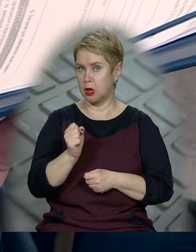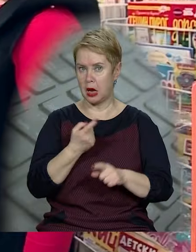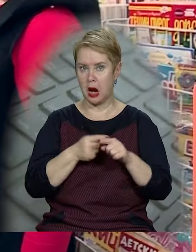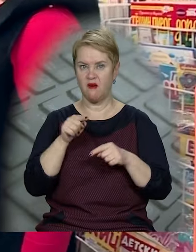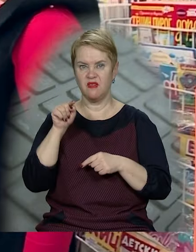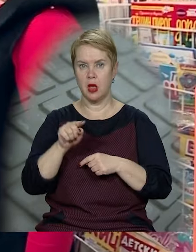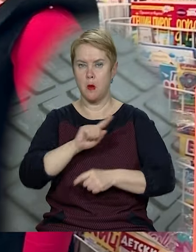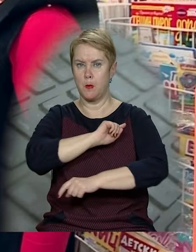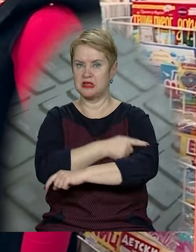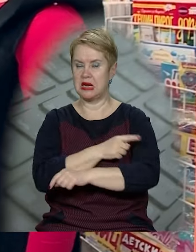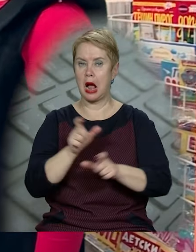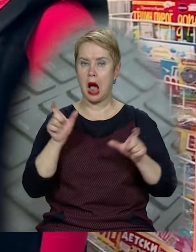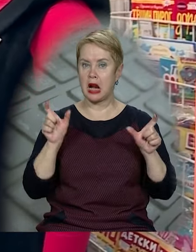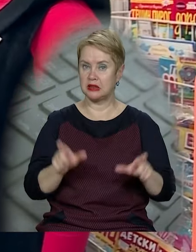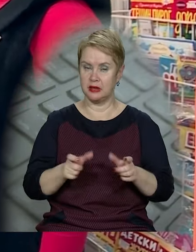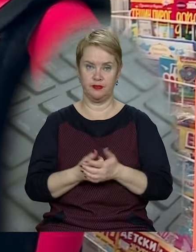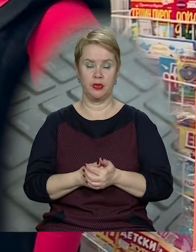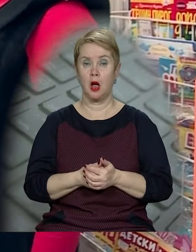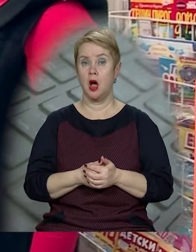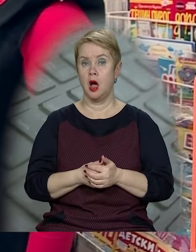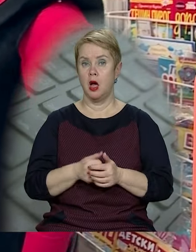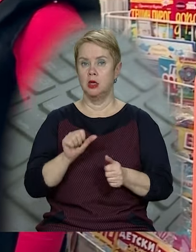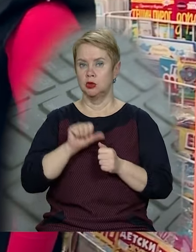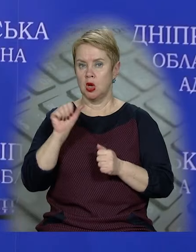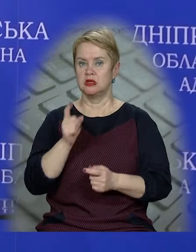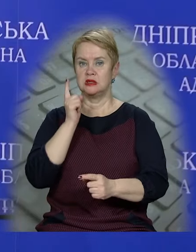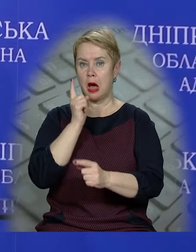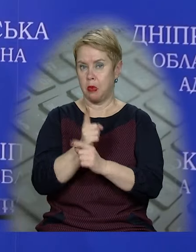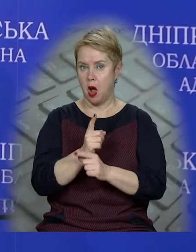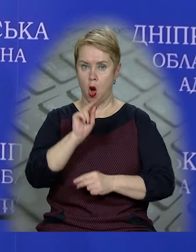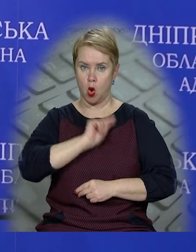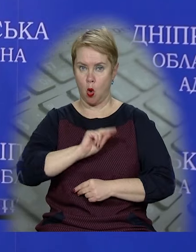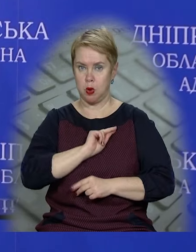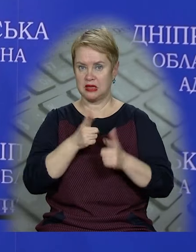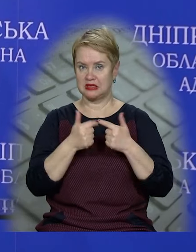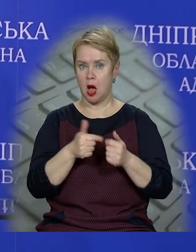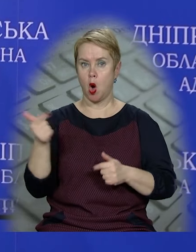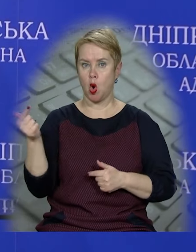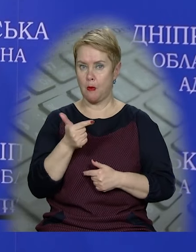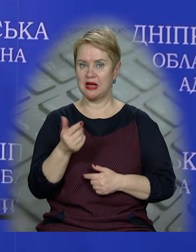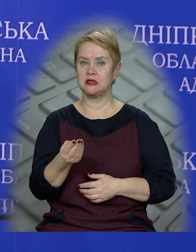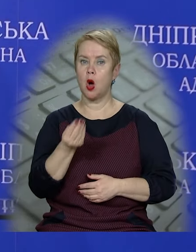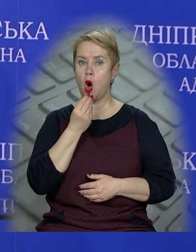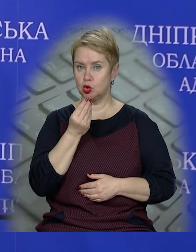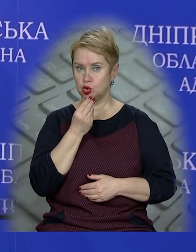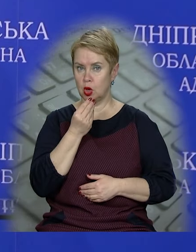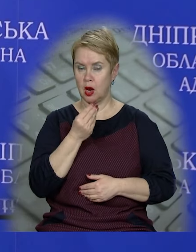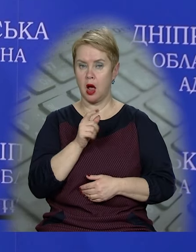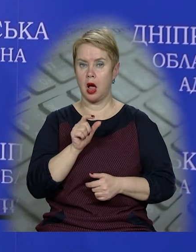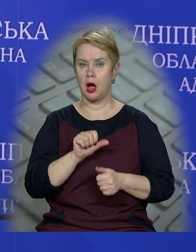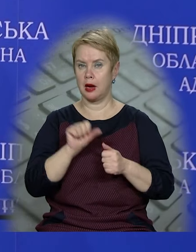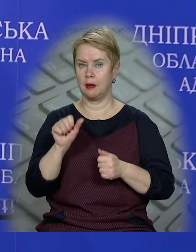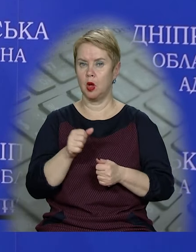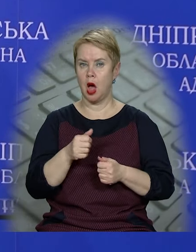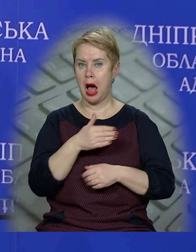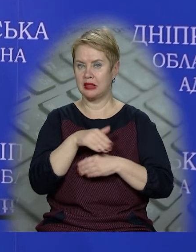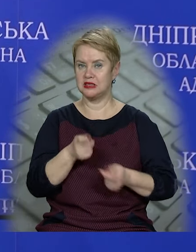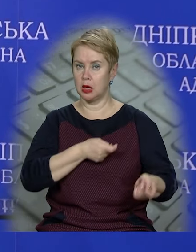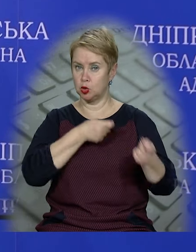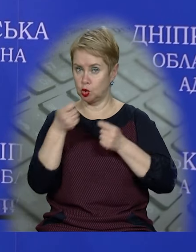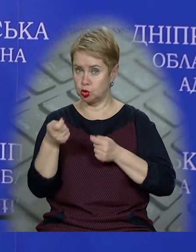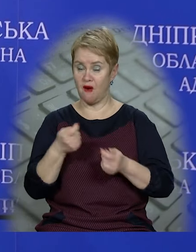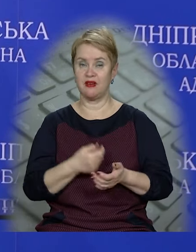у ній посилять карантин. Зокрема, забороняється робота закладів громадського харчування, крім адресної доставки і